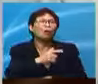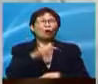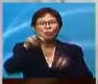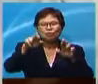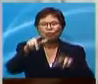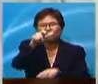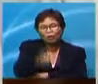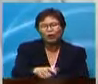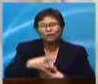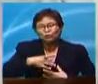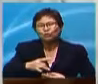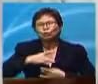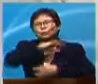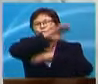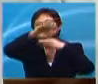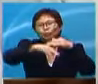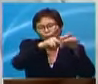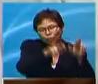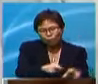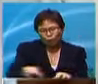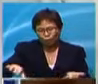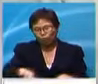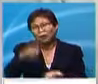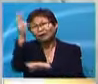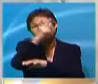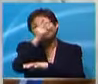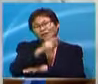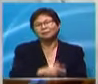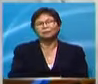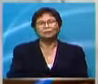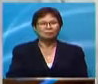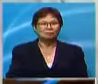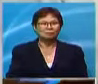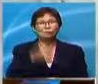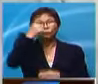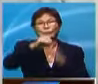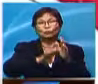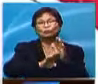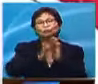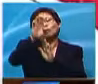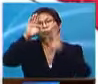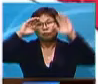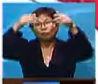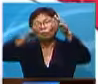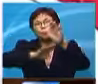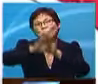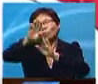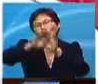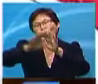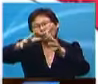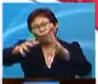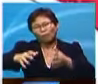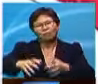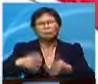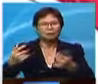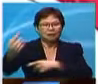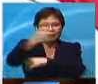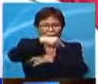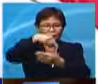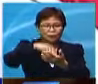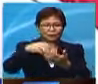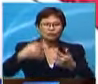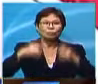kepada segala perancangan yang dibuat oleh kerajaan untuk memberikan pembangunan kepada mereka dan hari ini mereka telah